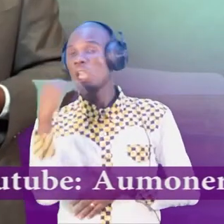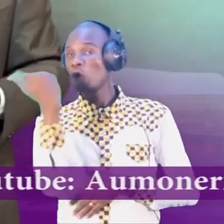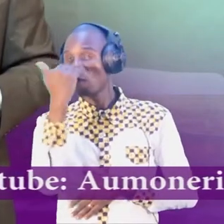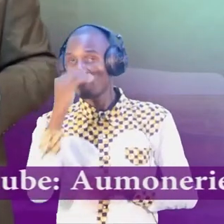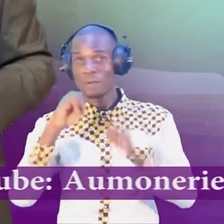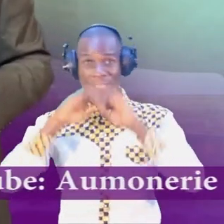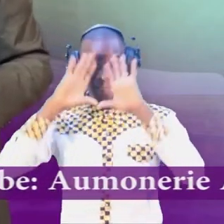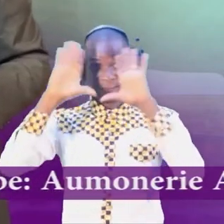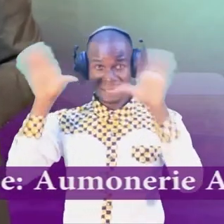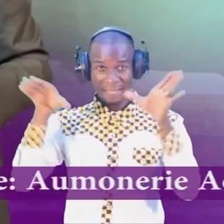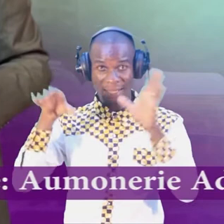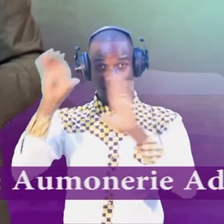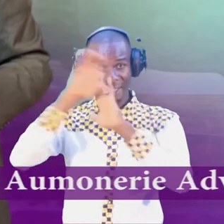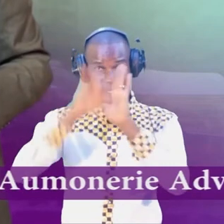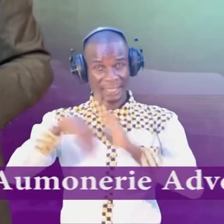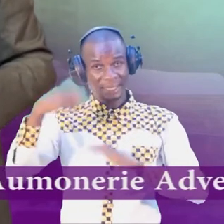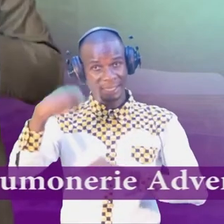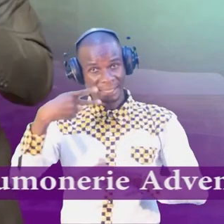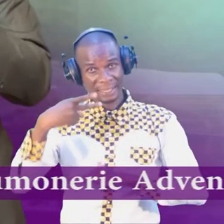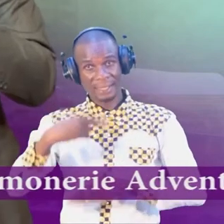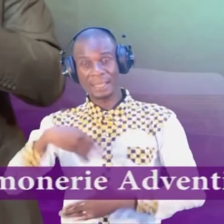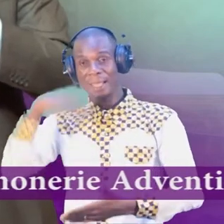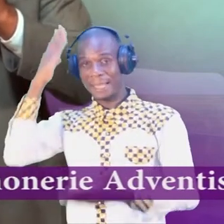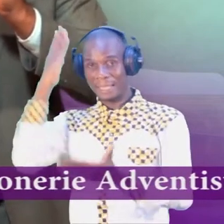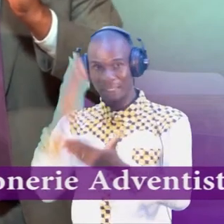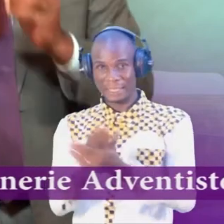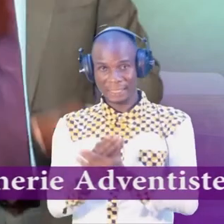Anawapenda watu wanaotii amri zake hata vizazi vyao vinavyokuja.